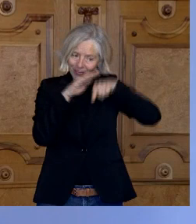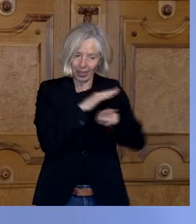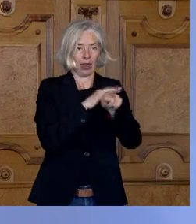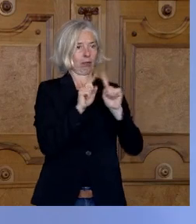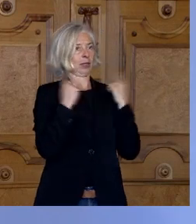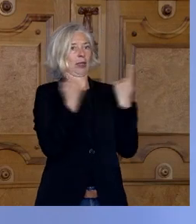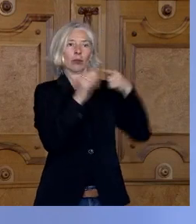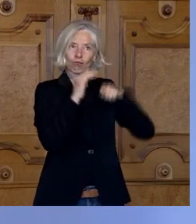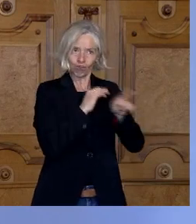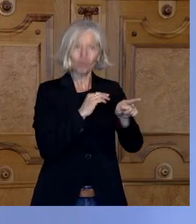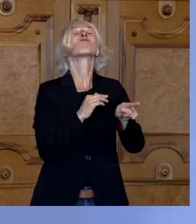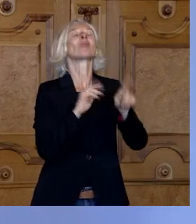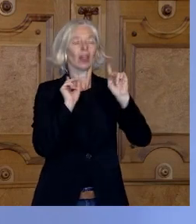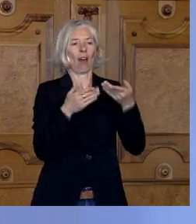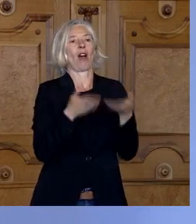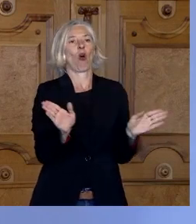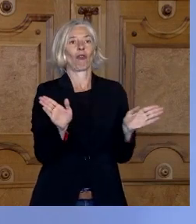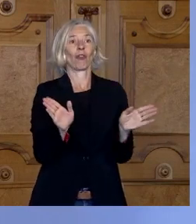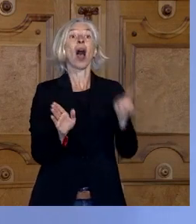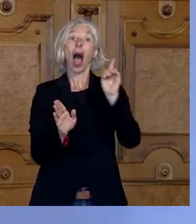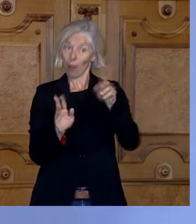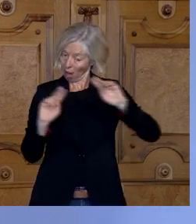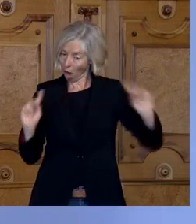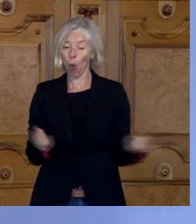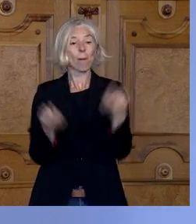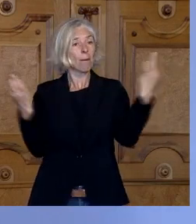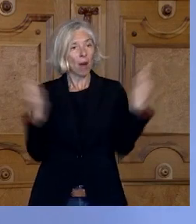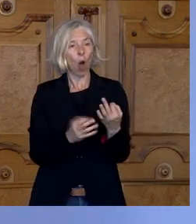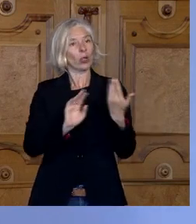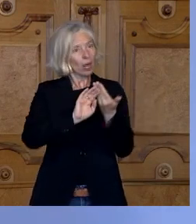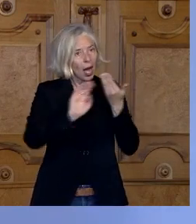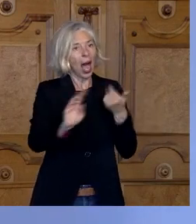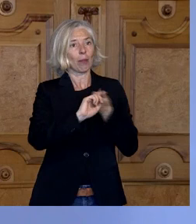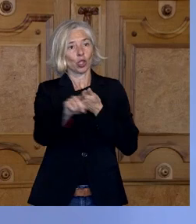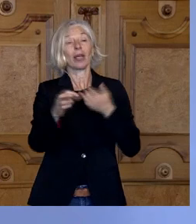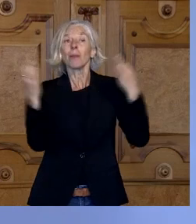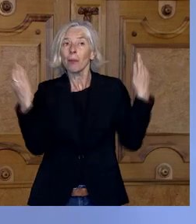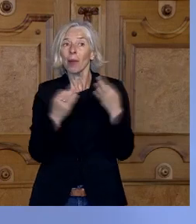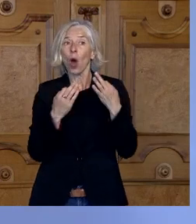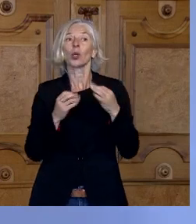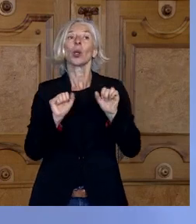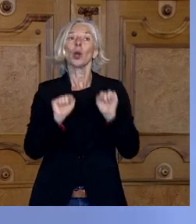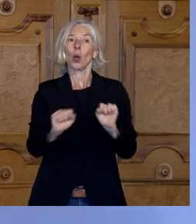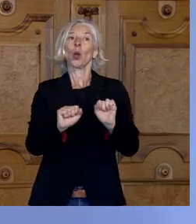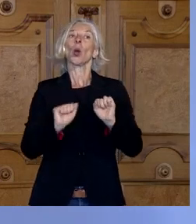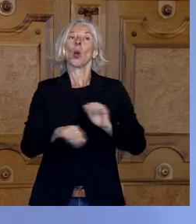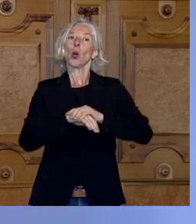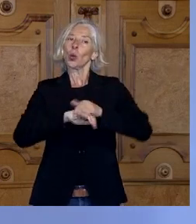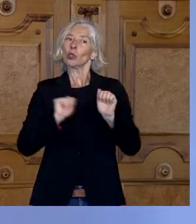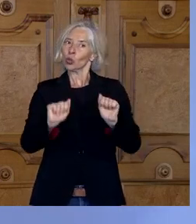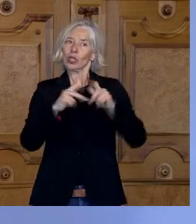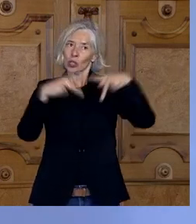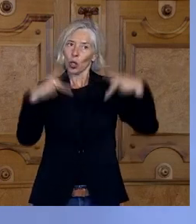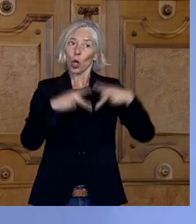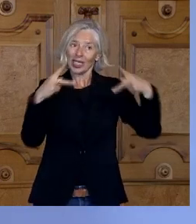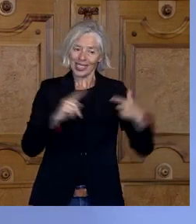Auflagen eingehalten werden, es müssen Hygienekonzepte durch die Betriebe ausgearbeitet sein, es muss eine Begrenzung von Gästezahlen